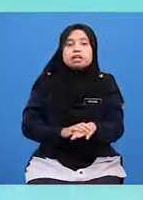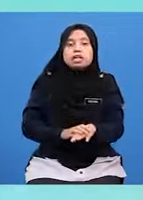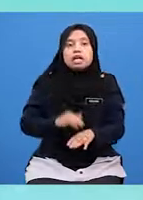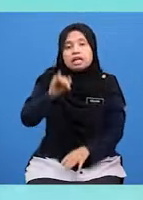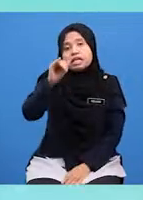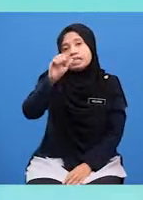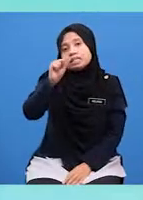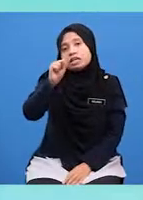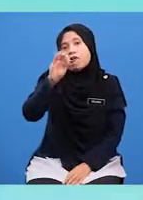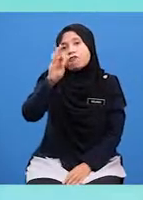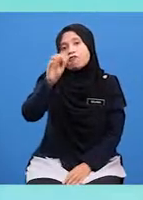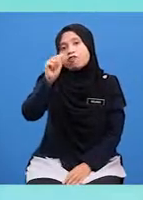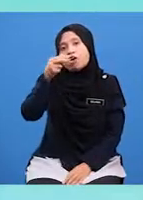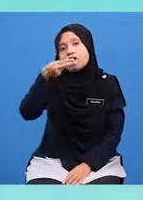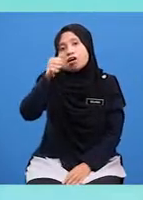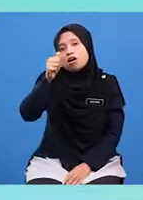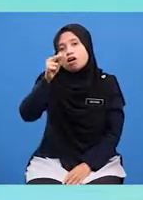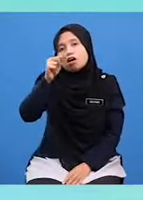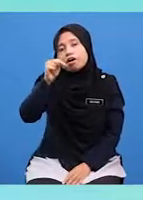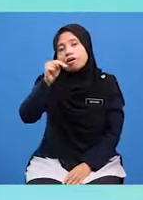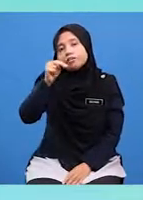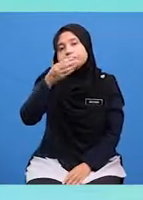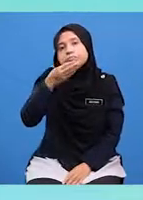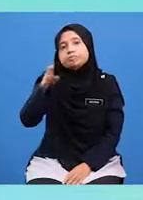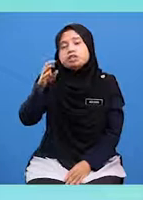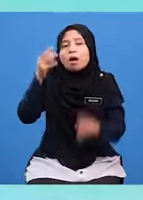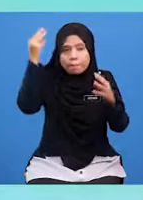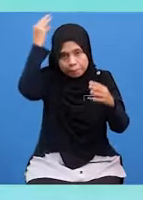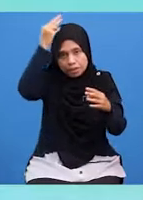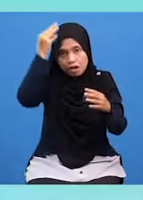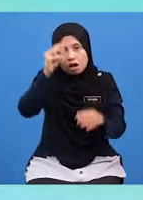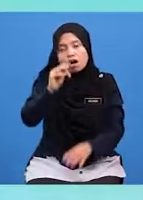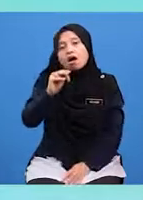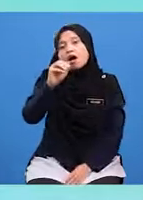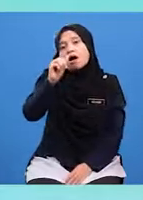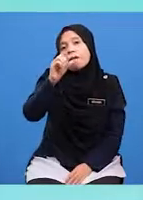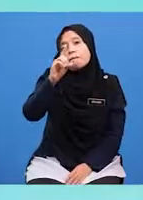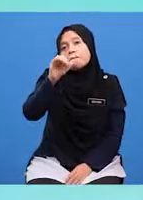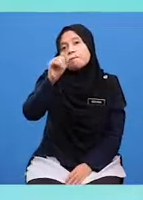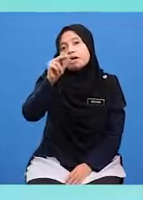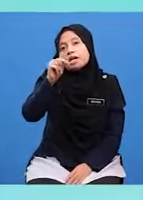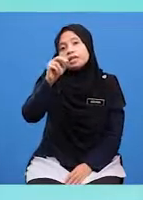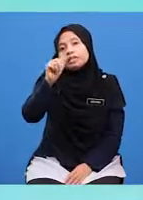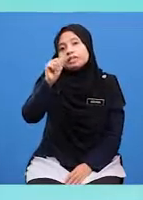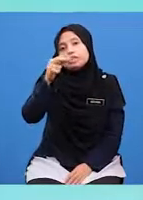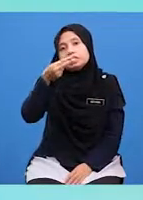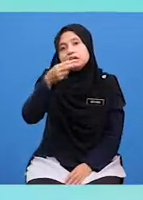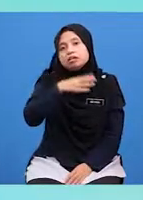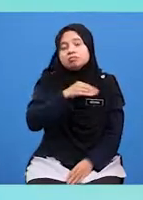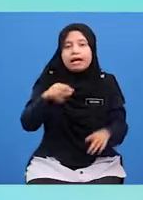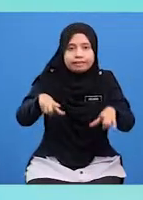Isfahan, Iskandaria, Damsyik, Mekah, Madinah, Pasai dan